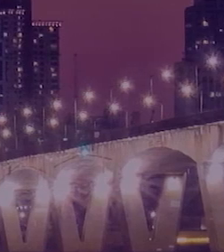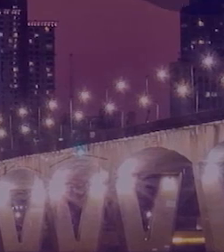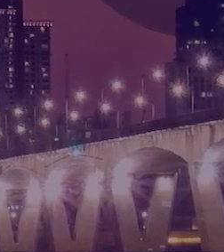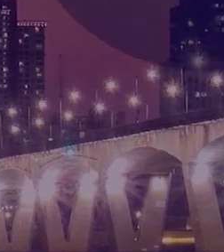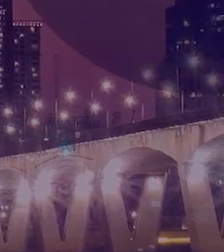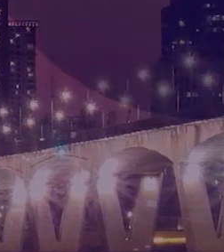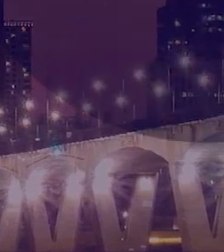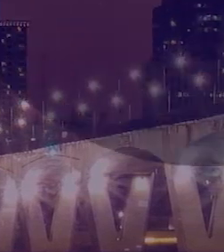예상됩니다